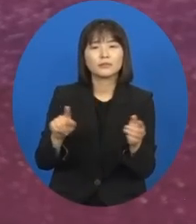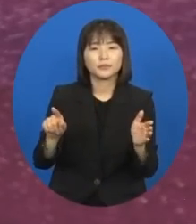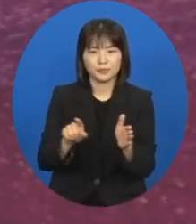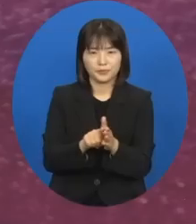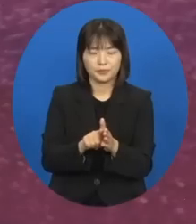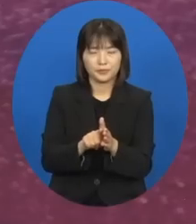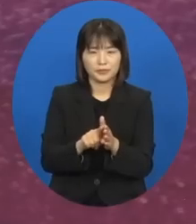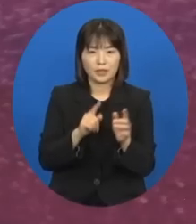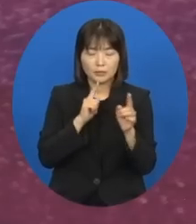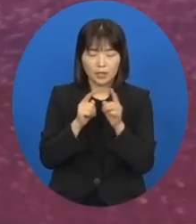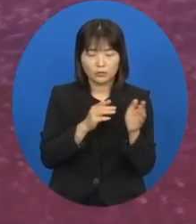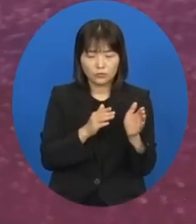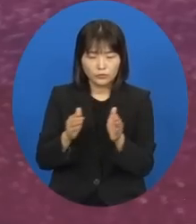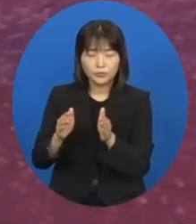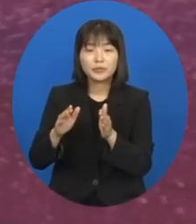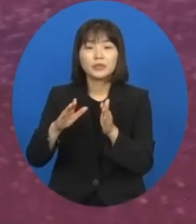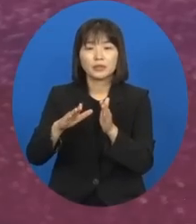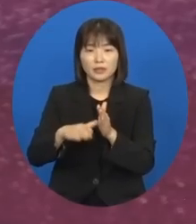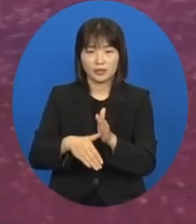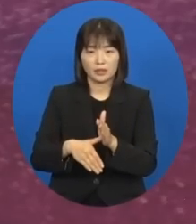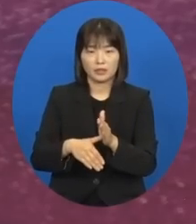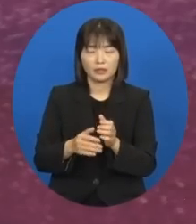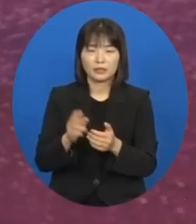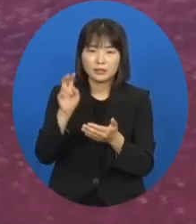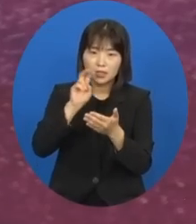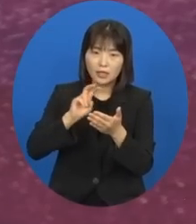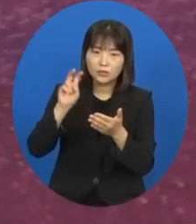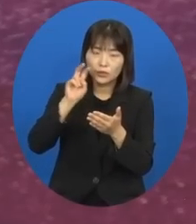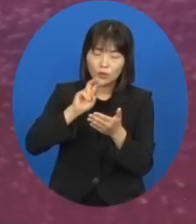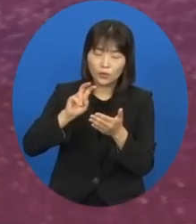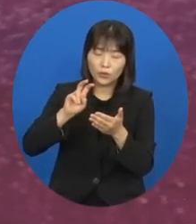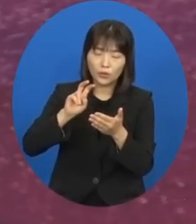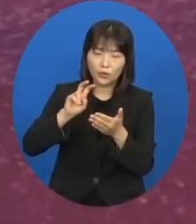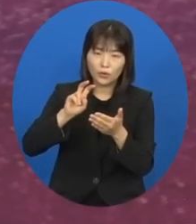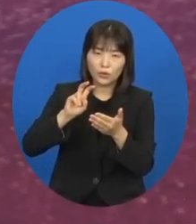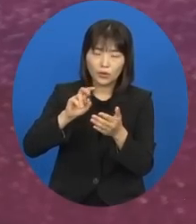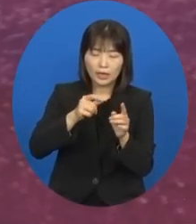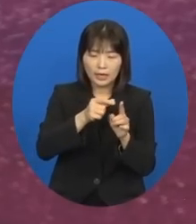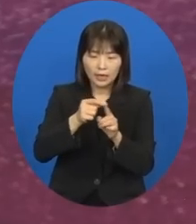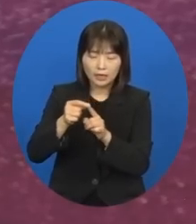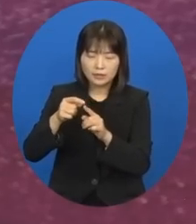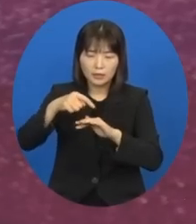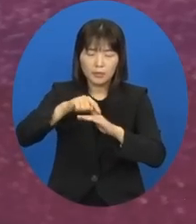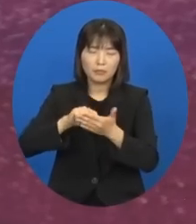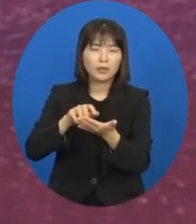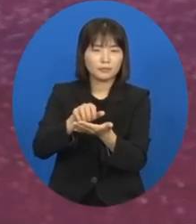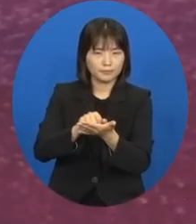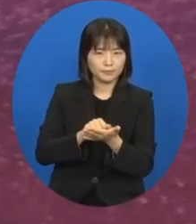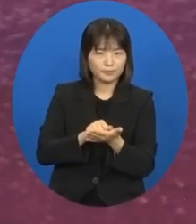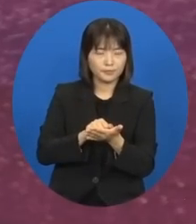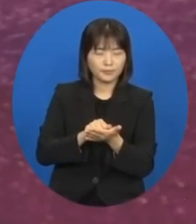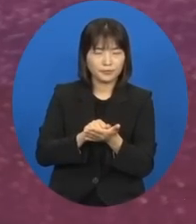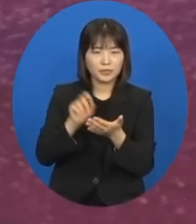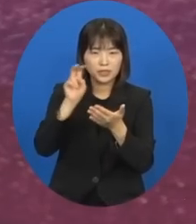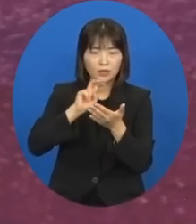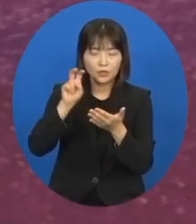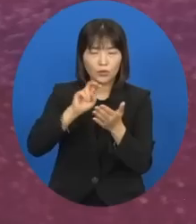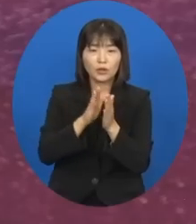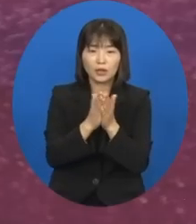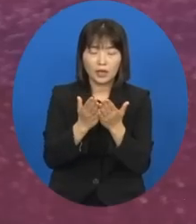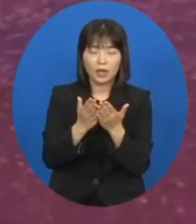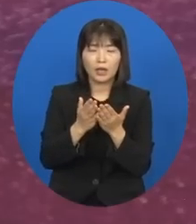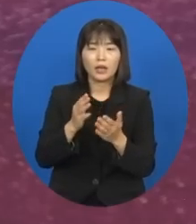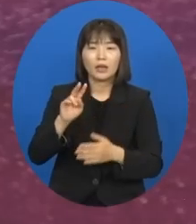말씀을 준비하면서 찬송가에 가사가 마음에 품어졌습니다 찬송가 266장